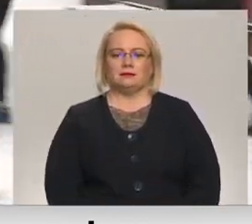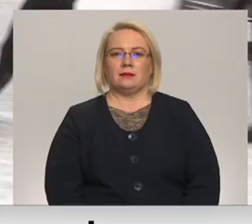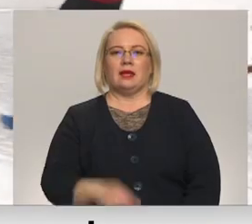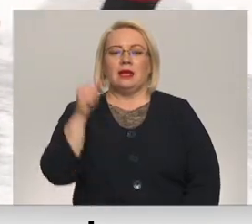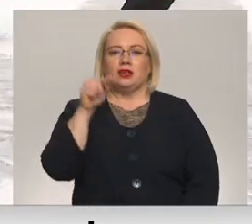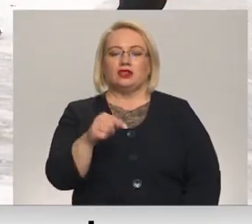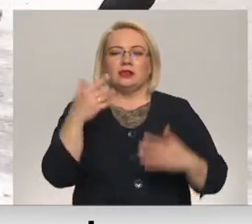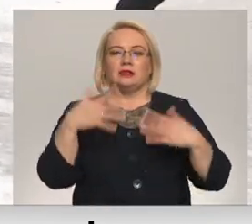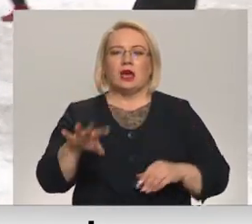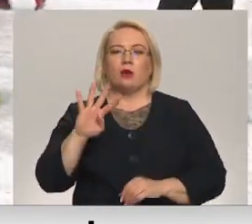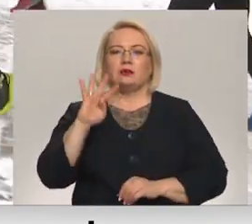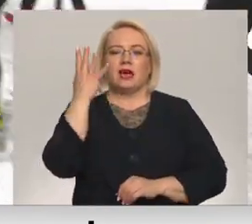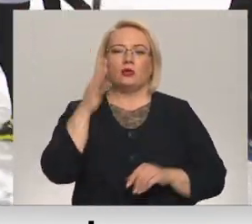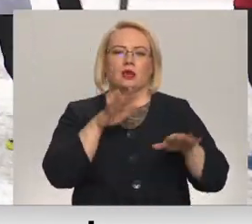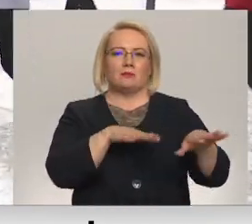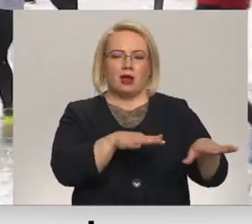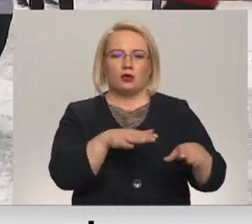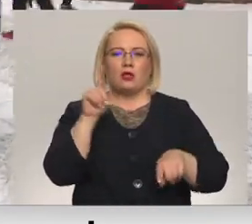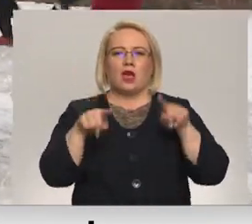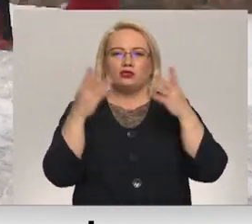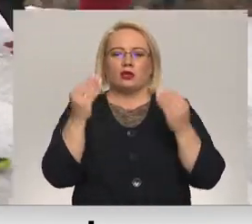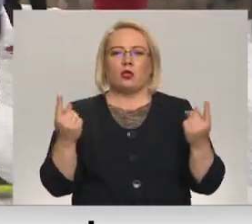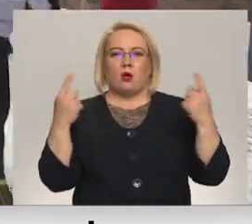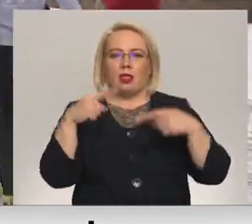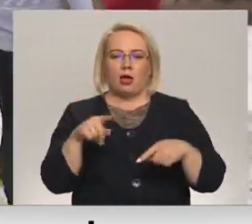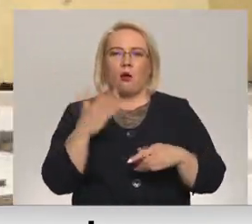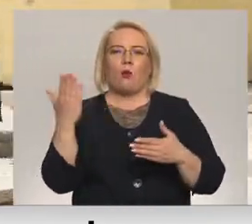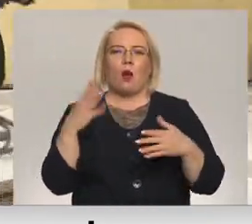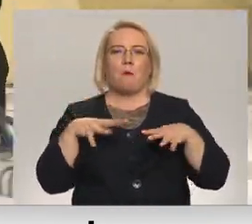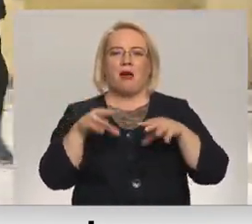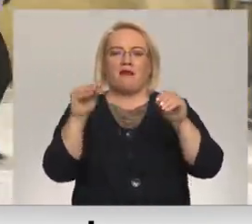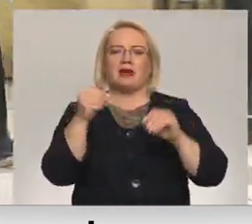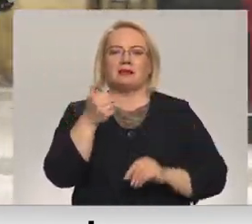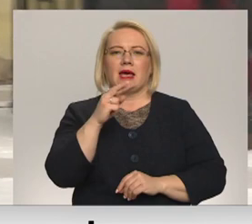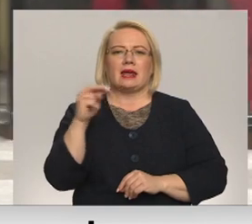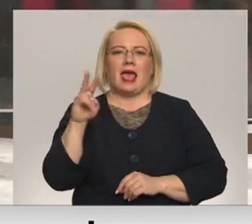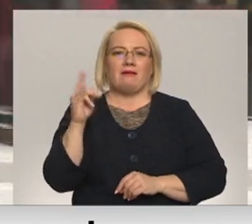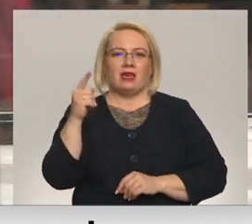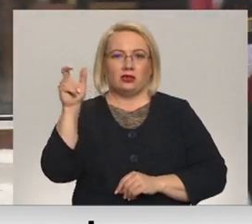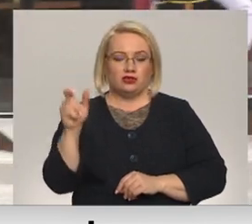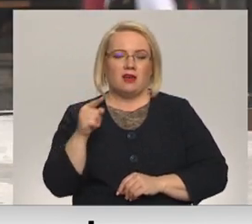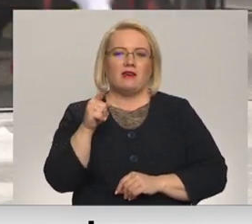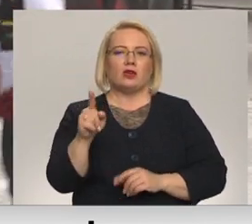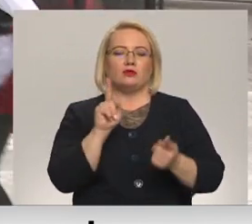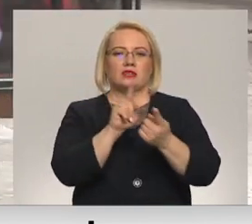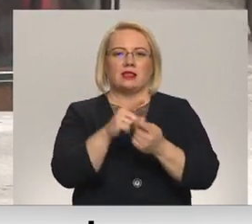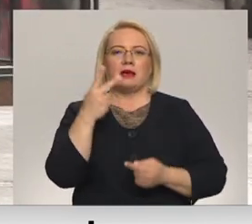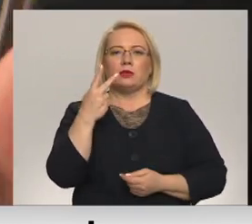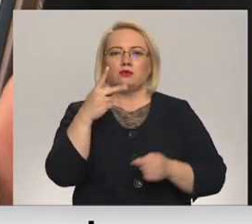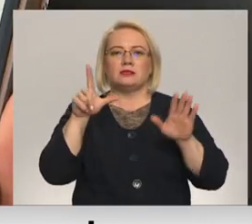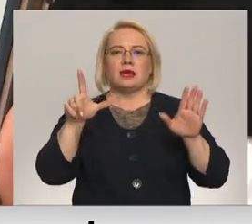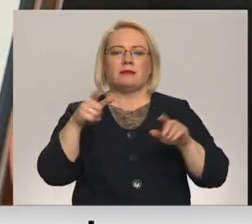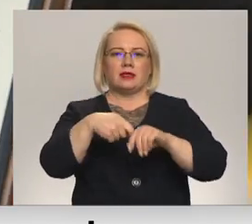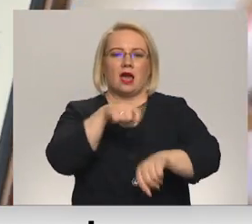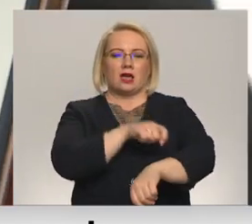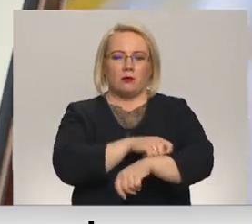Šis ir jau 4. Maratons dažu dienu laikā, kur pieveic Toms Grēviņš. Viņu satiekam maratona 27. Kilometrā.